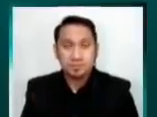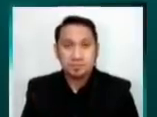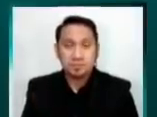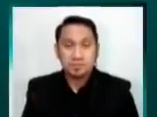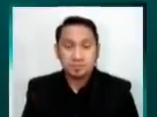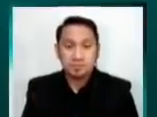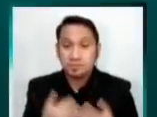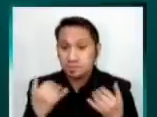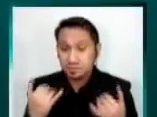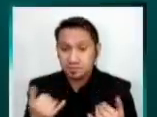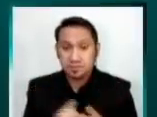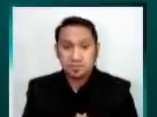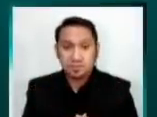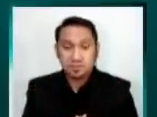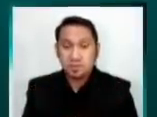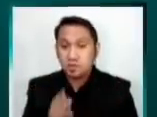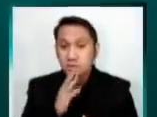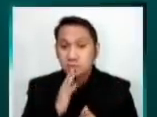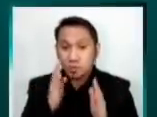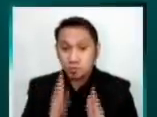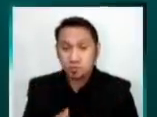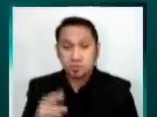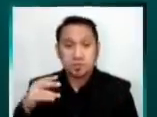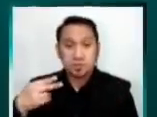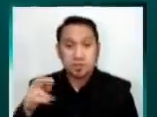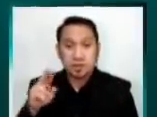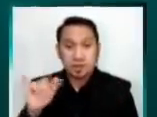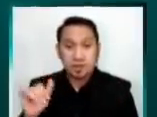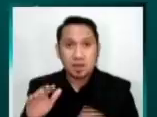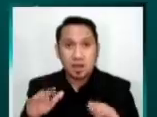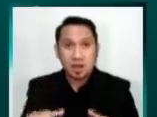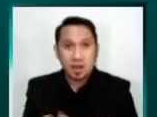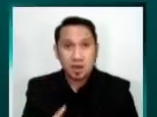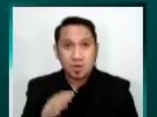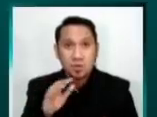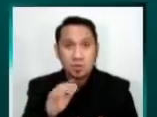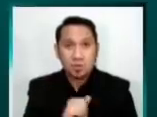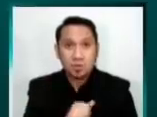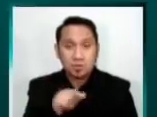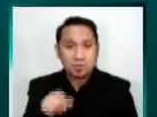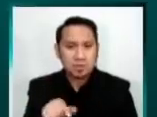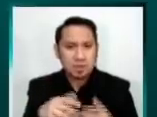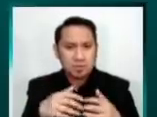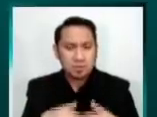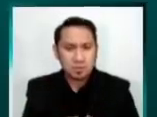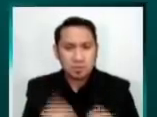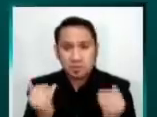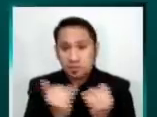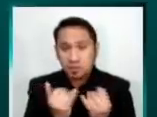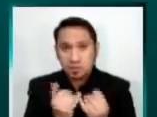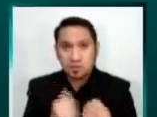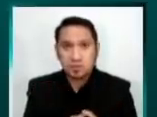Pinag-aaralan naman ni dating Presidential Spokesperson Harry Roque ang pagbuwag sa PhilHealth para papalitan ng National Health Service. Ito raw ay para matanggal ang